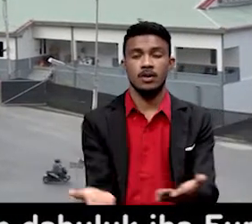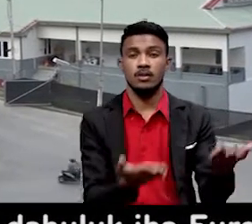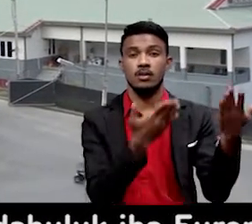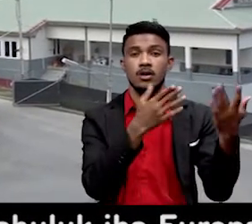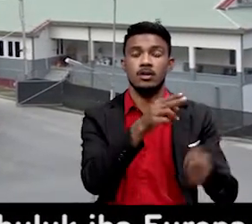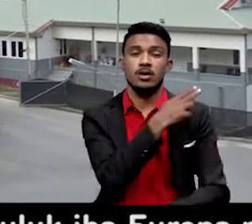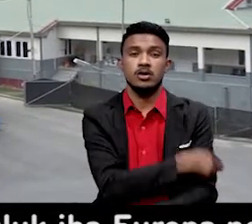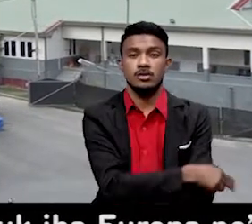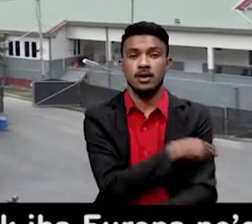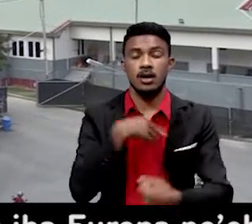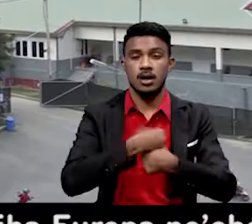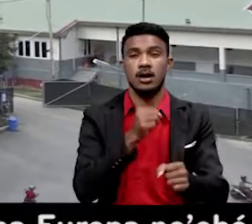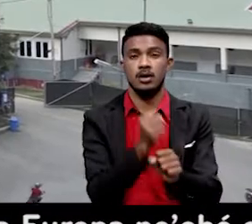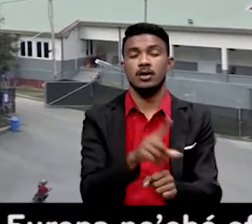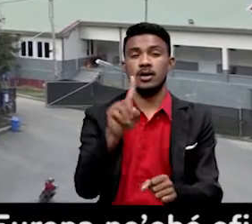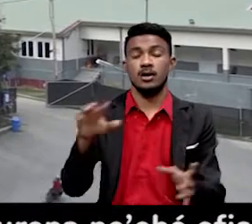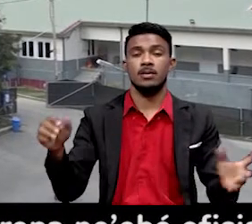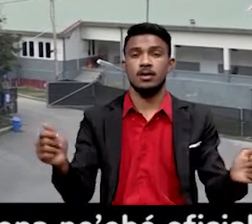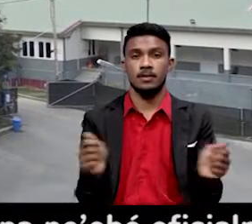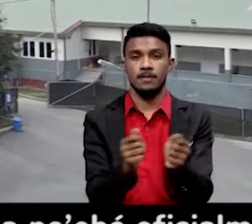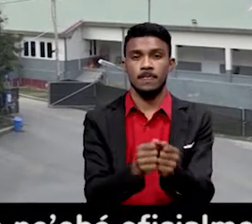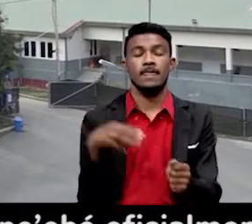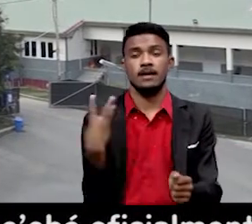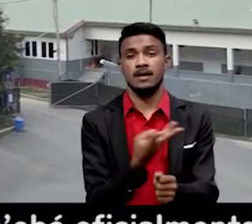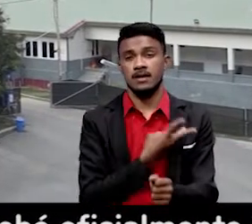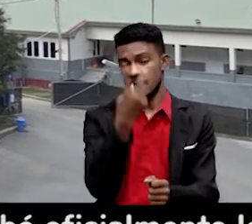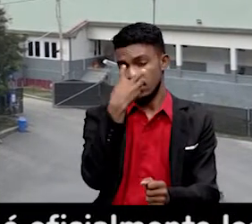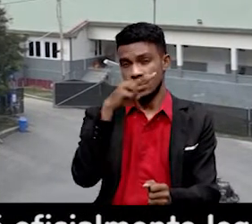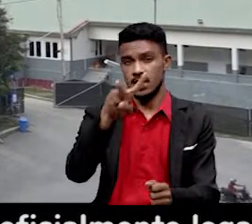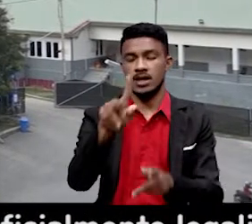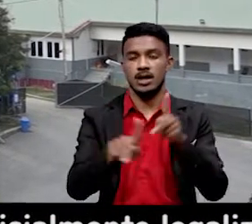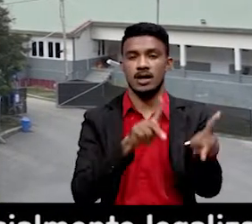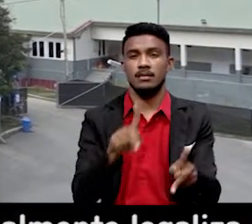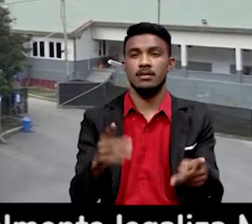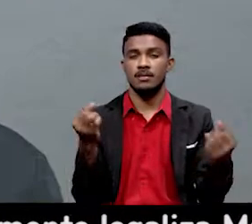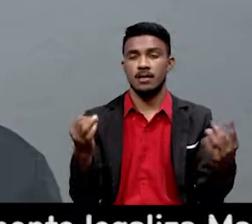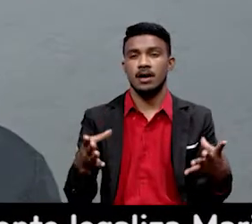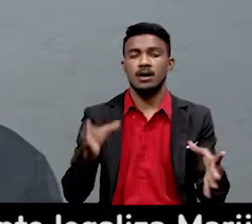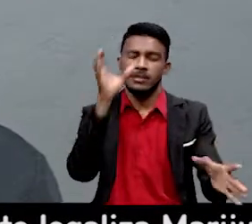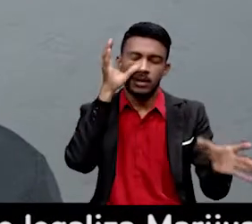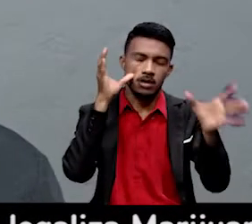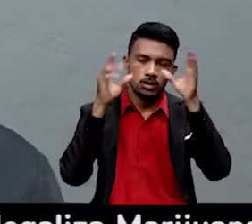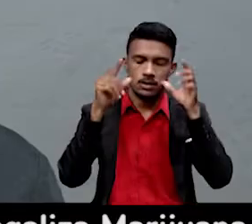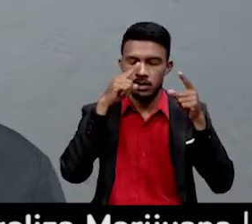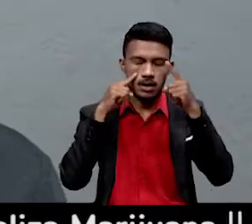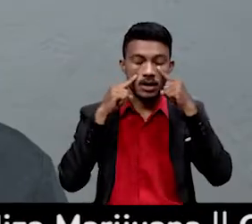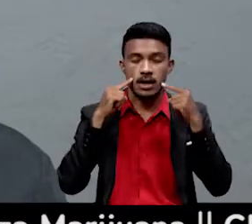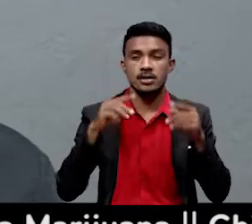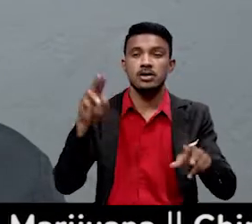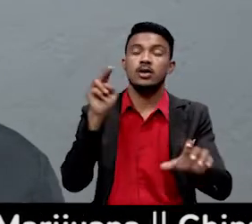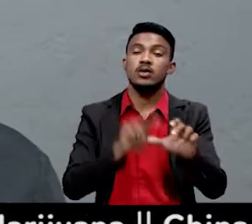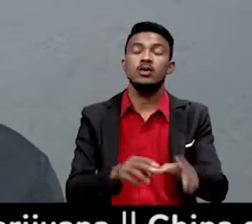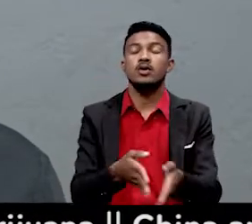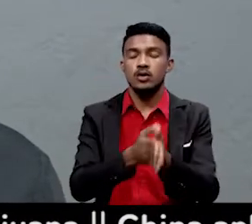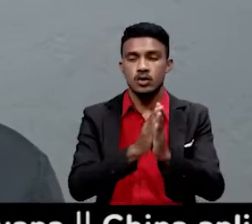i kondo halu ida ne ma ka i tare kata ka ema barak ne sitani stur husu azuda mai be